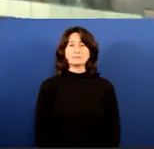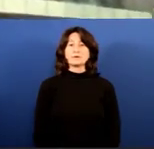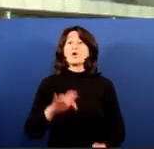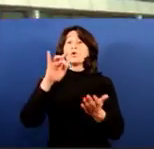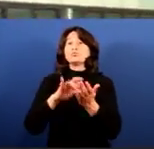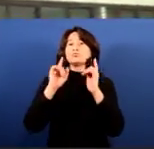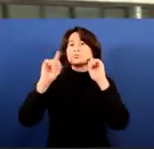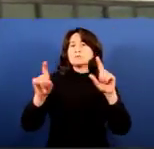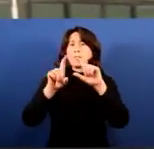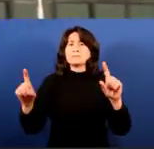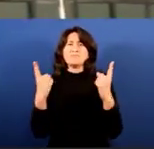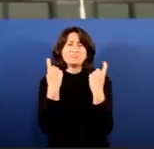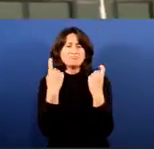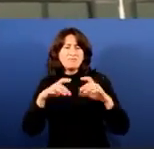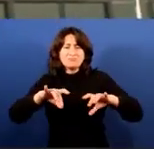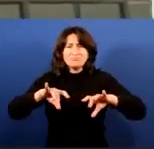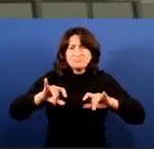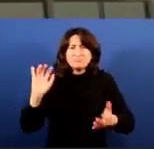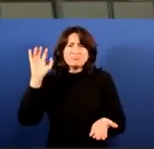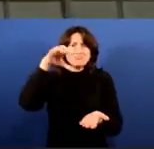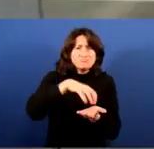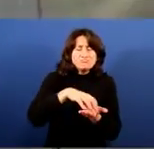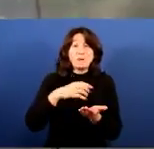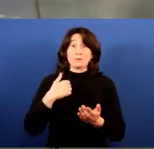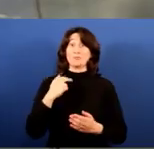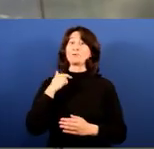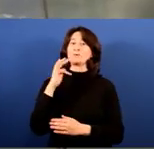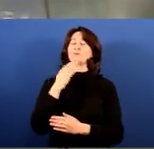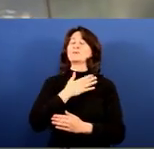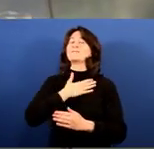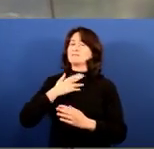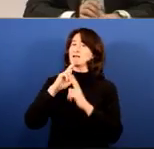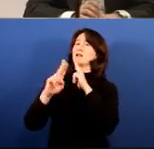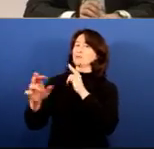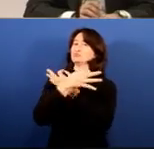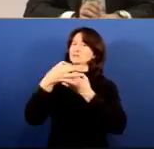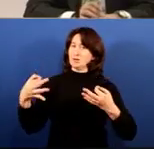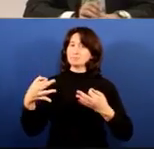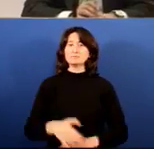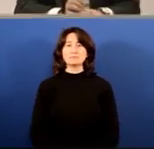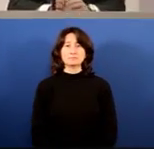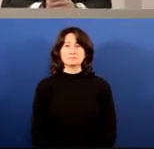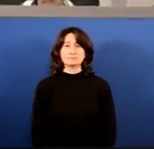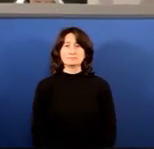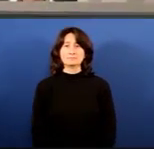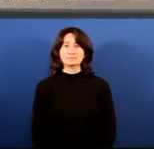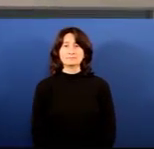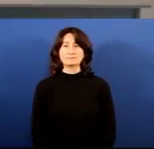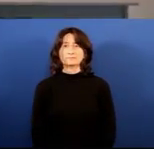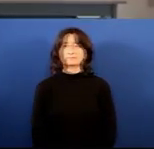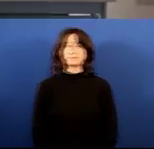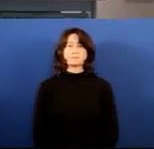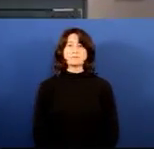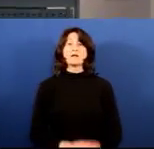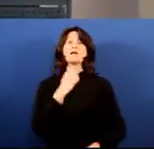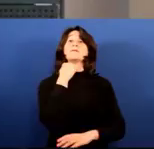da. Helburua kokapen fisikoa behar duten enpresei erantzuna ematea da, hala oraintsu sortutakoak direlako, nola egoitza aldatu